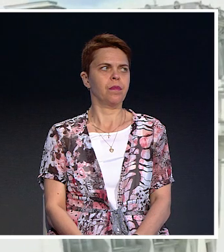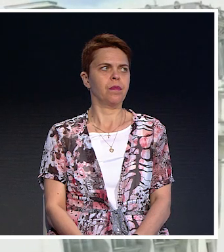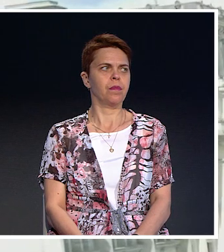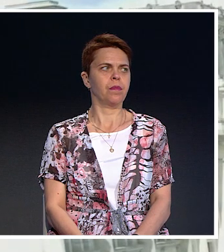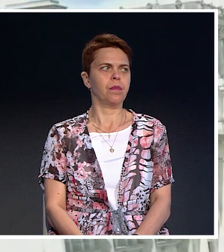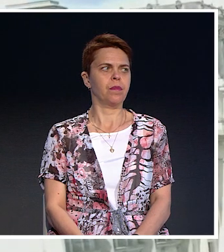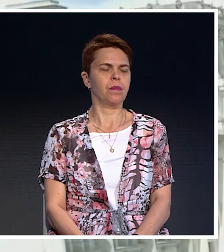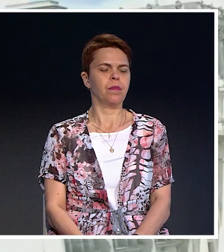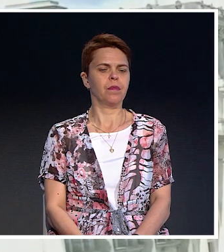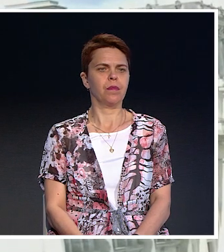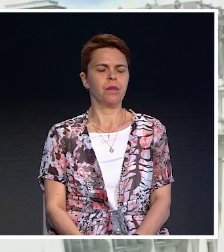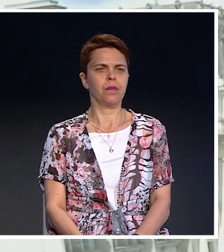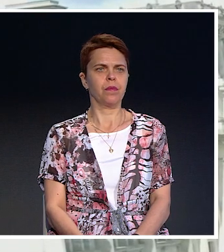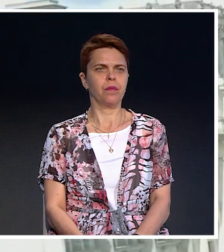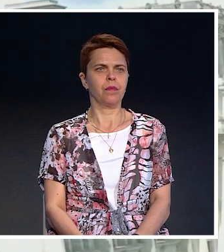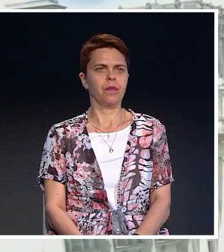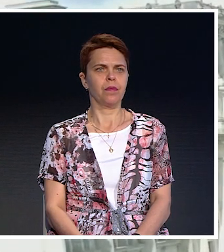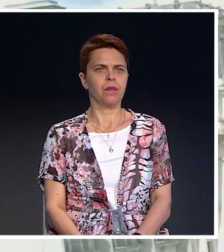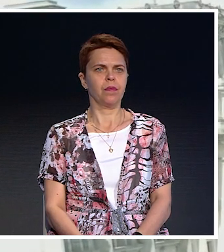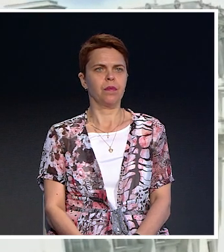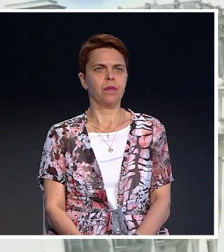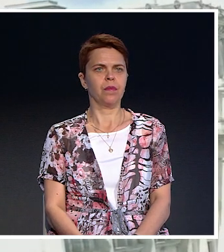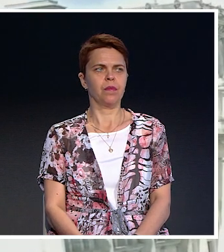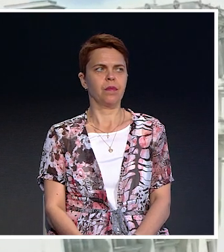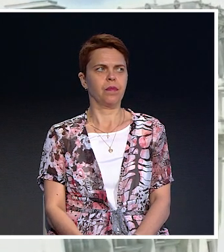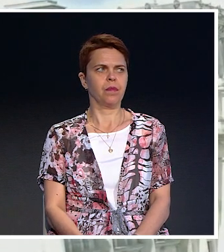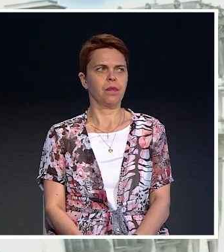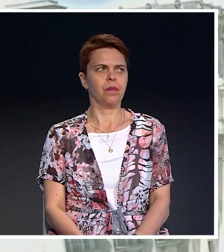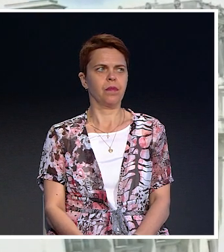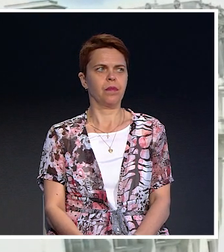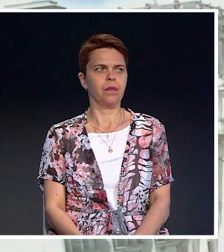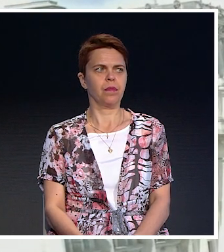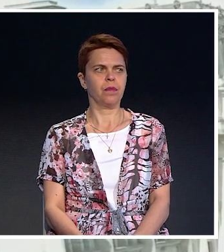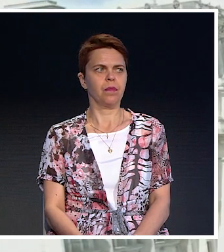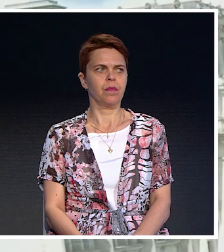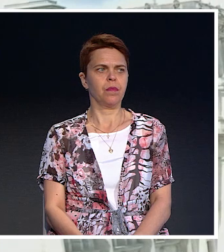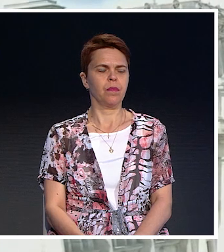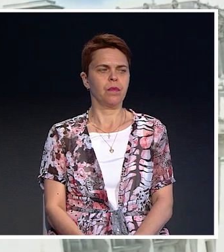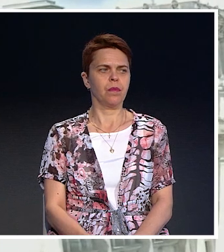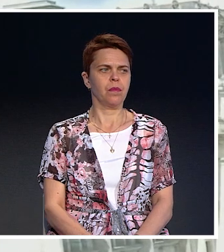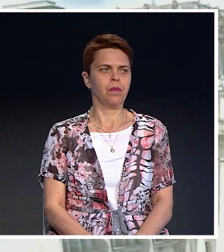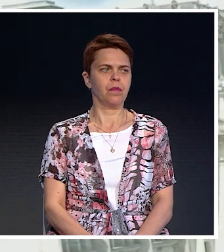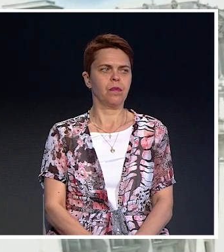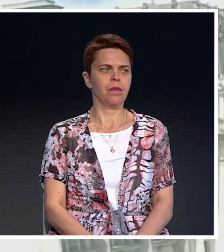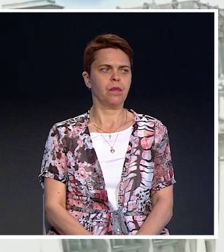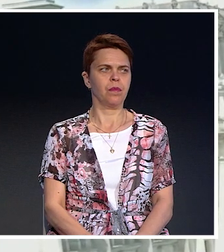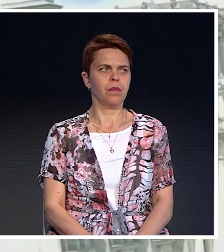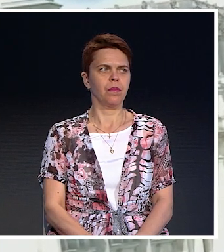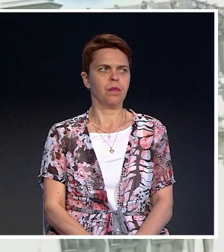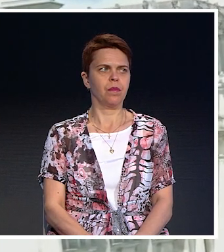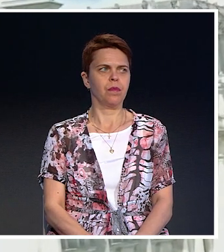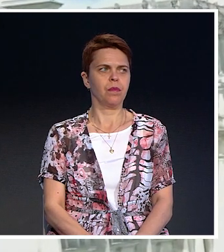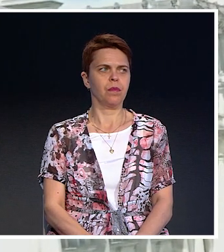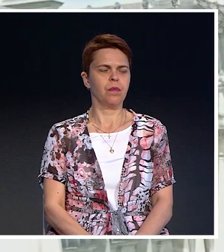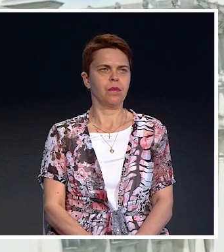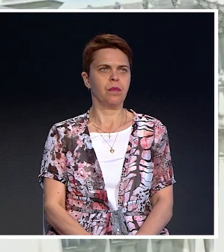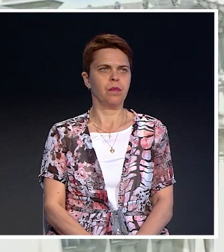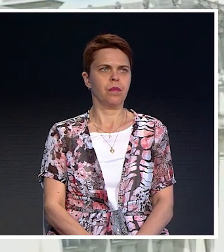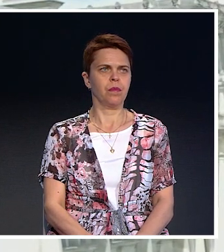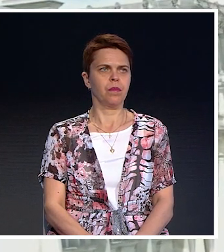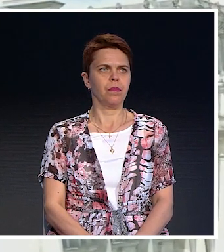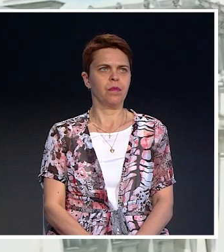жінок, залучення жінок в національній політиці і на міжнародному рівні. Саме тому